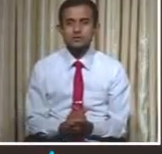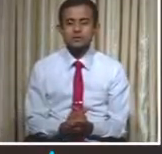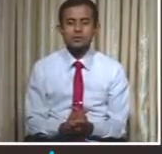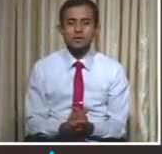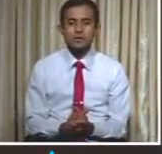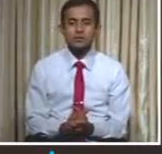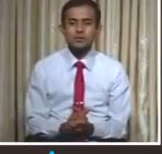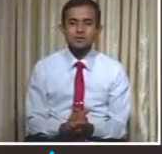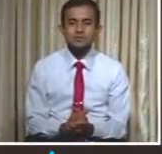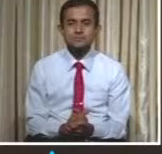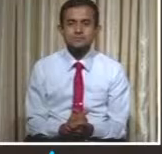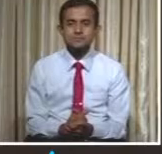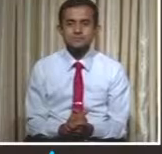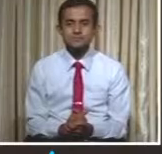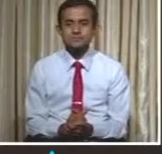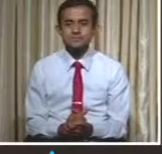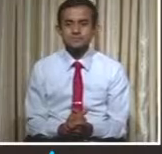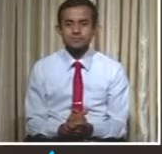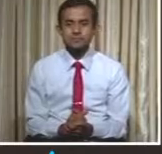එක්ස්ටෙන්ෂන් එක කතා කරමු